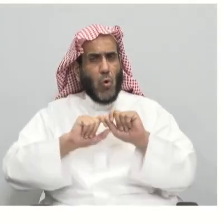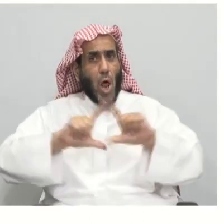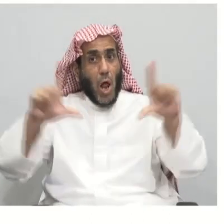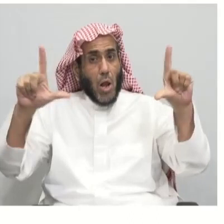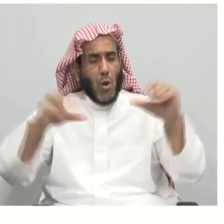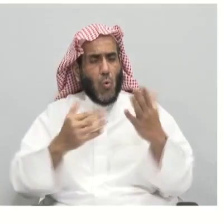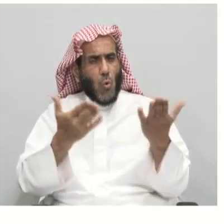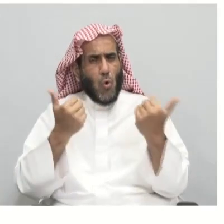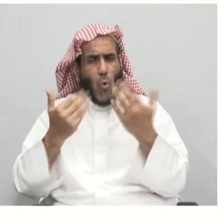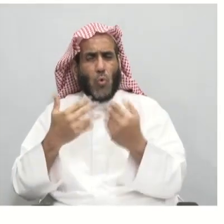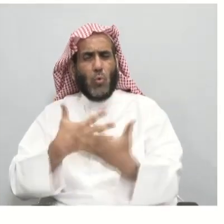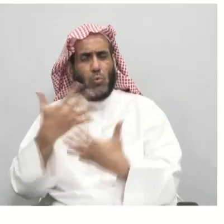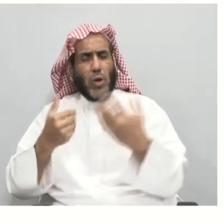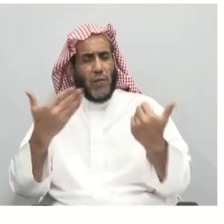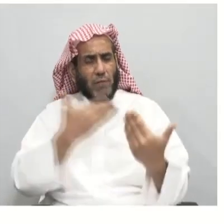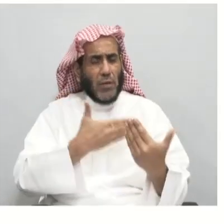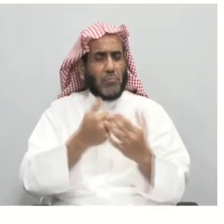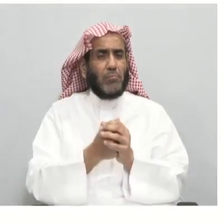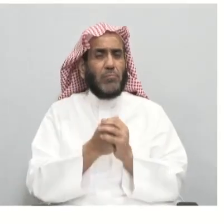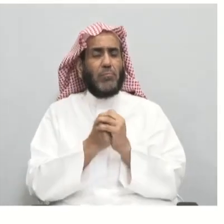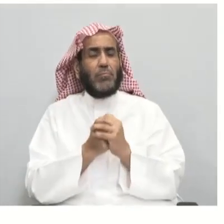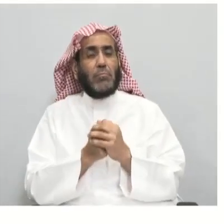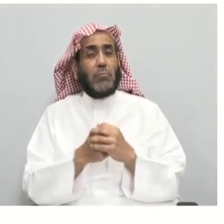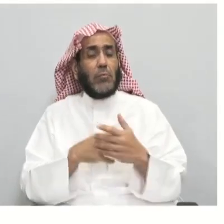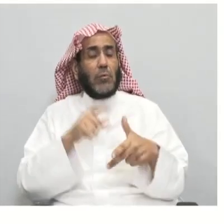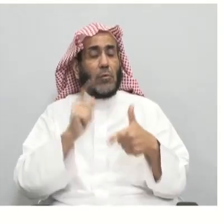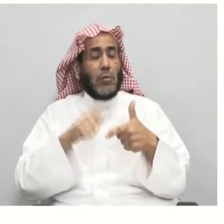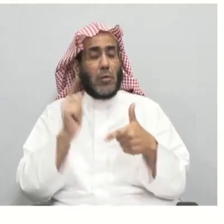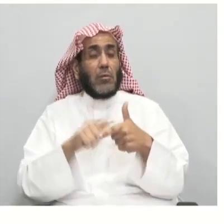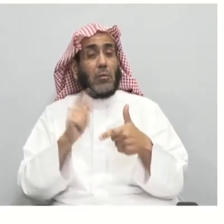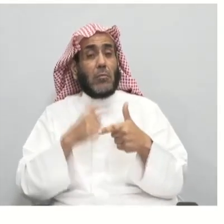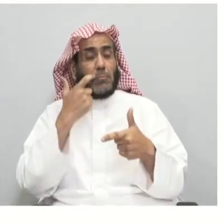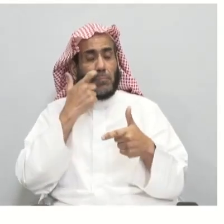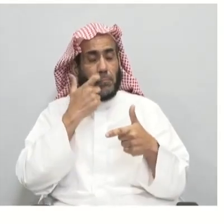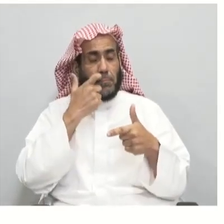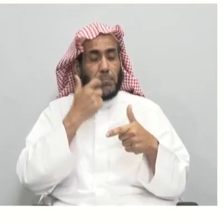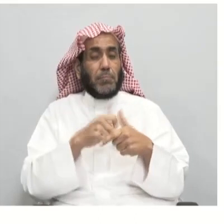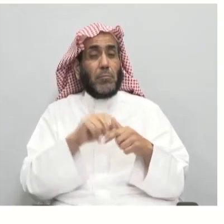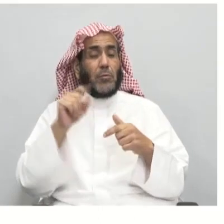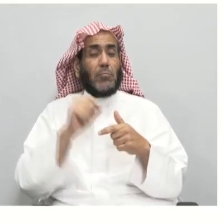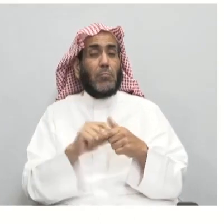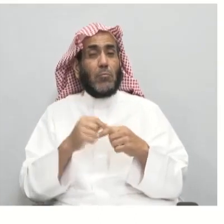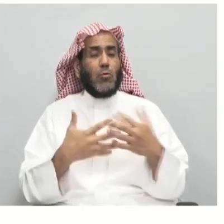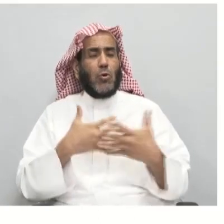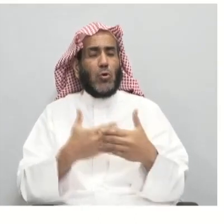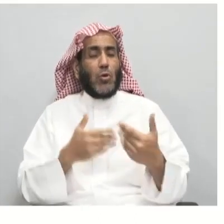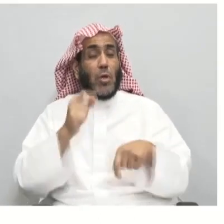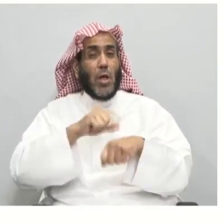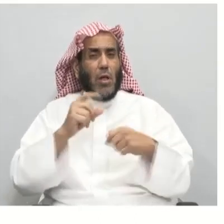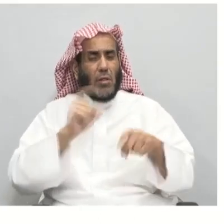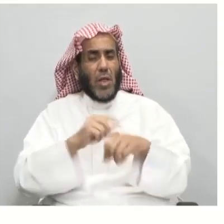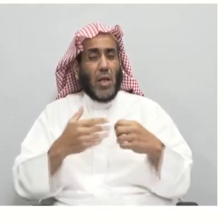ودعوه المشاركين فيه المرحله الثانيه هي احسنتم مرحله اثناء